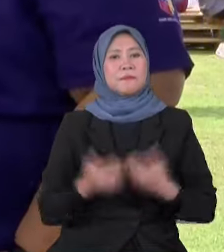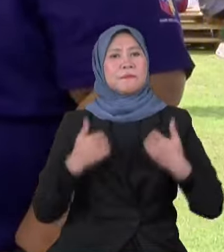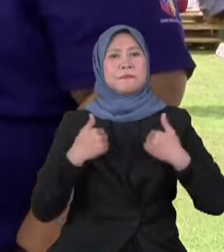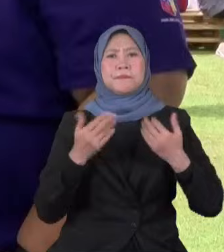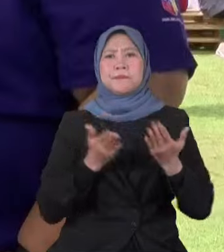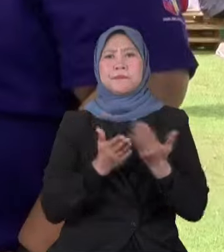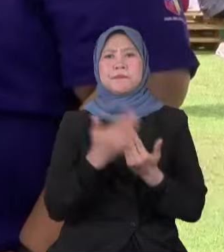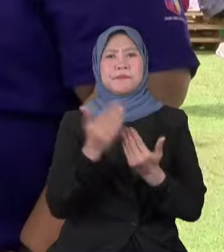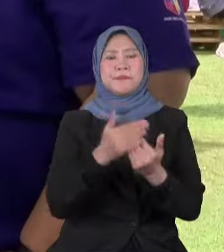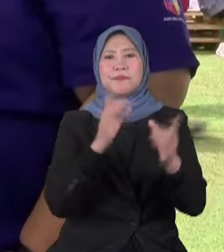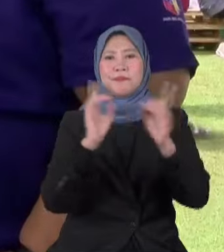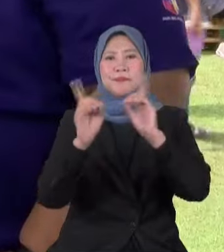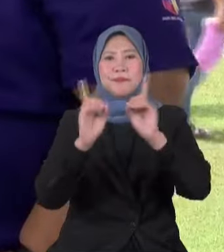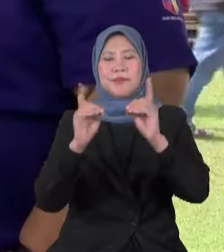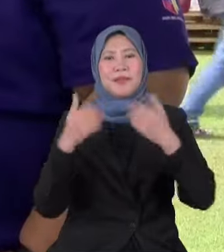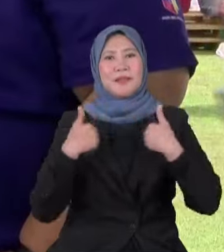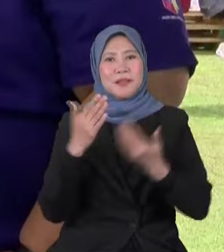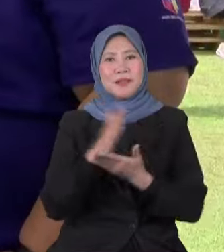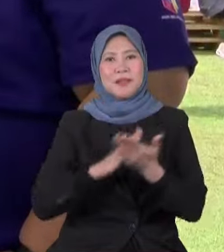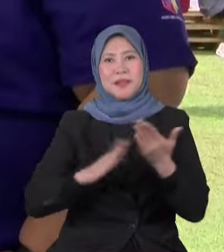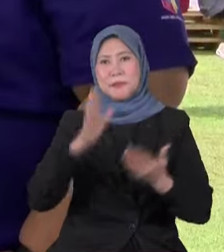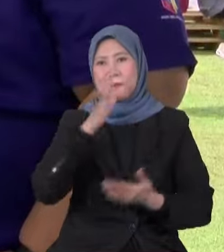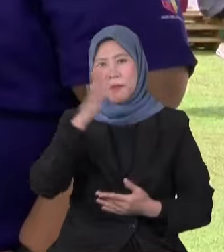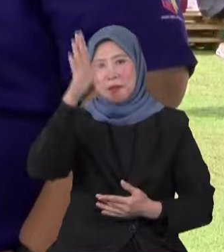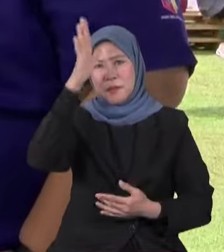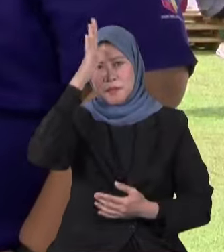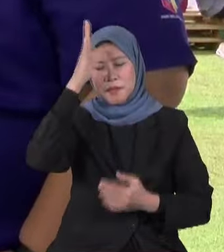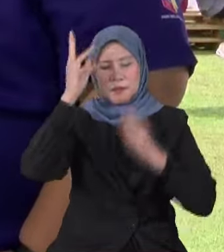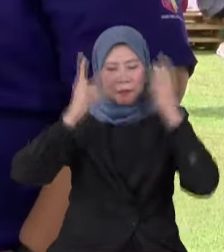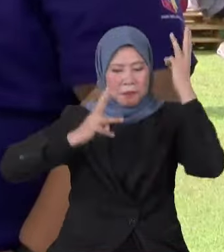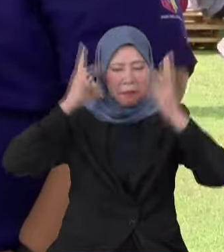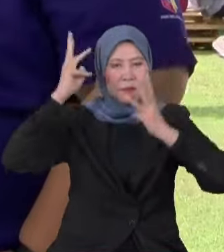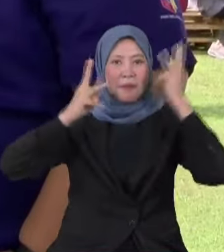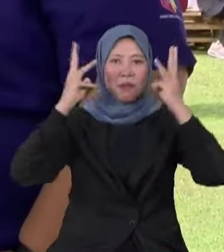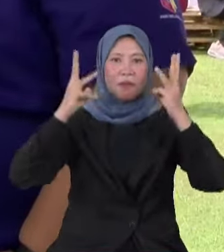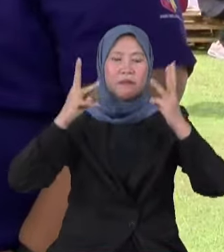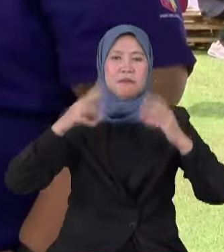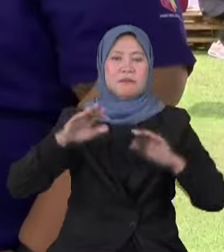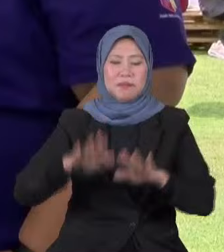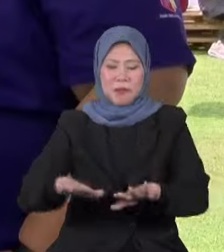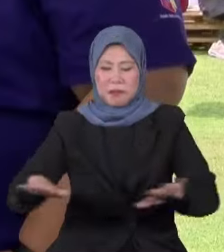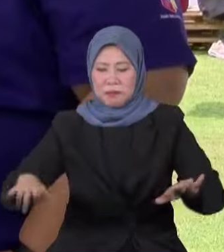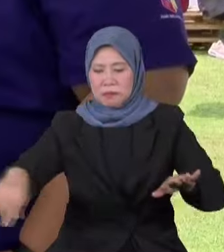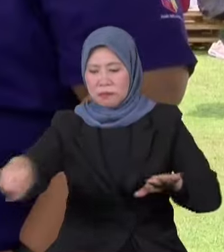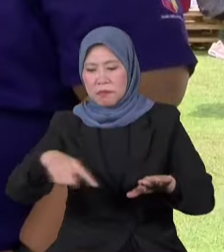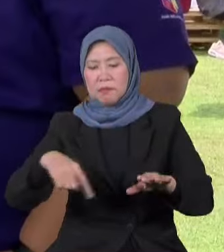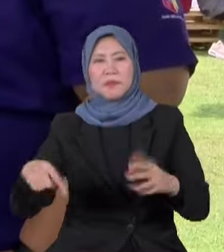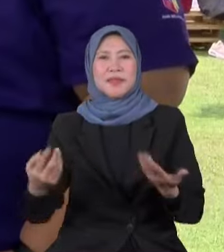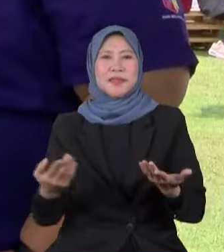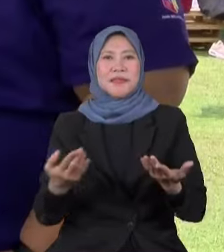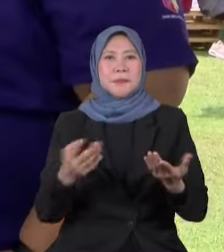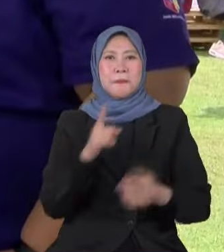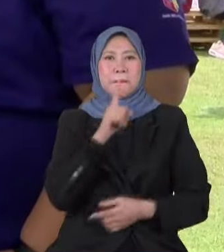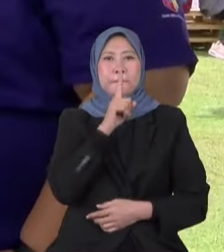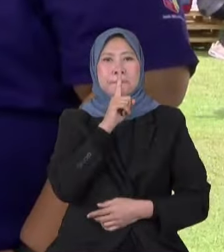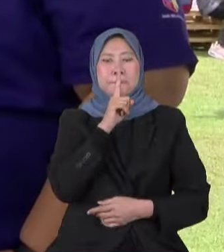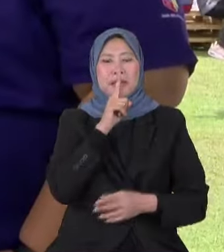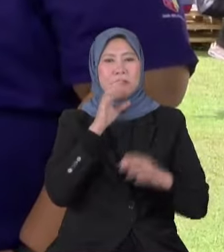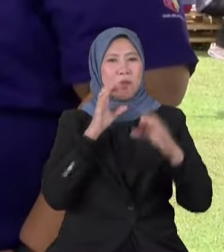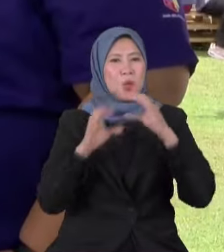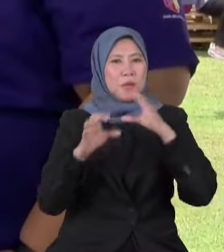digital. Ada di antara ibu bapa yang gusar akan segelintir daripada anak-anak mereka ini yang kurang dari segi komunikasi. Kalau Encik